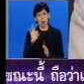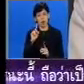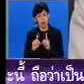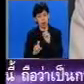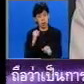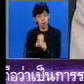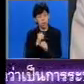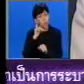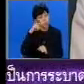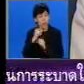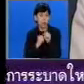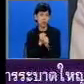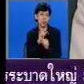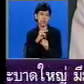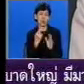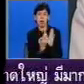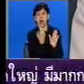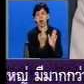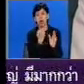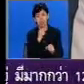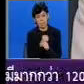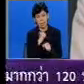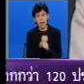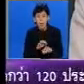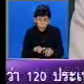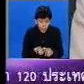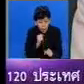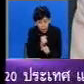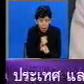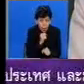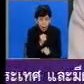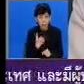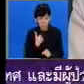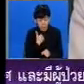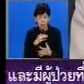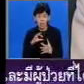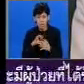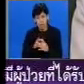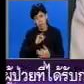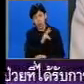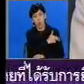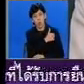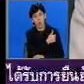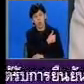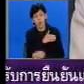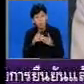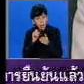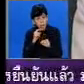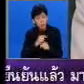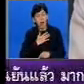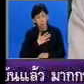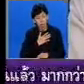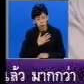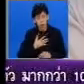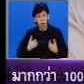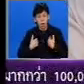รายแรกเป็นหญิงวัย24ปีชาวจังหวัดราชบุรีทำงานในร้านเกมโดยผู้เสียชีวิตเข้ารักษาตัวที่โรงพยาบาลศิริราชด้วยอาการไ